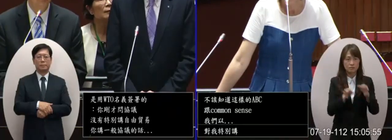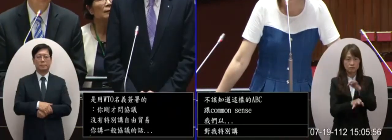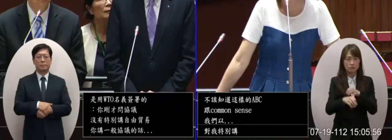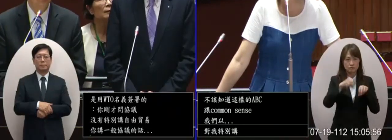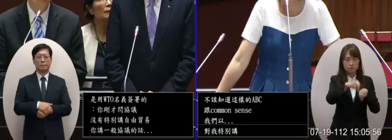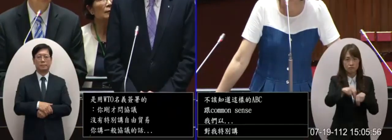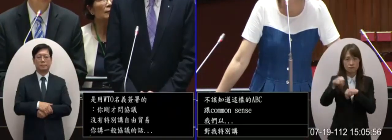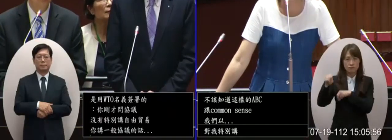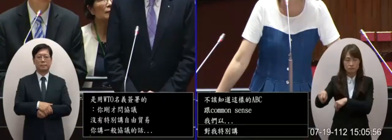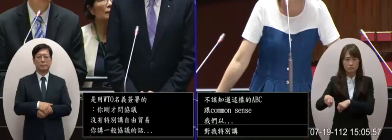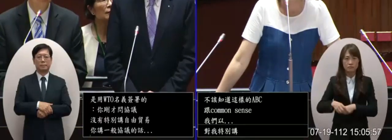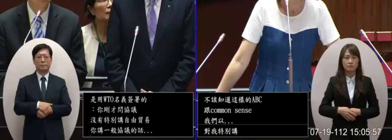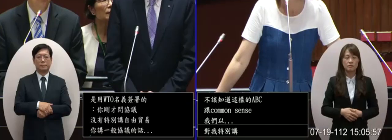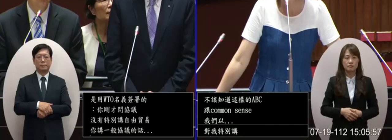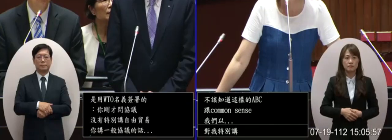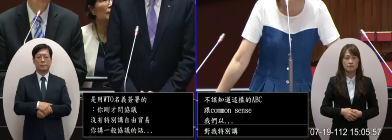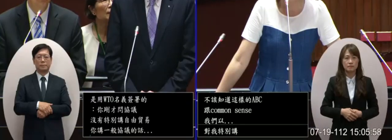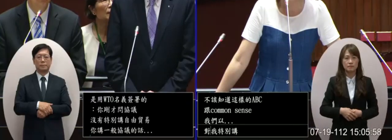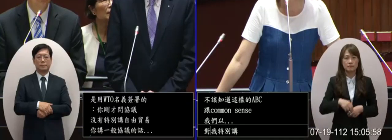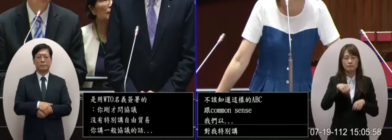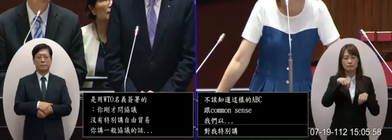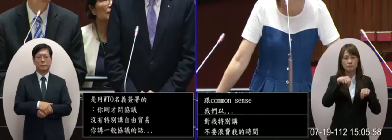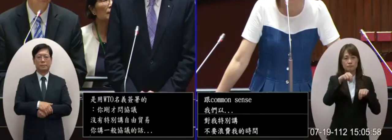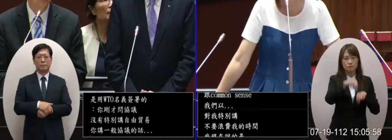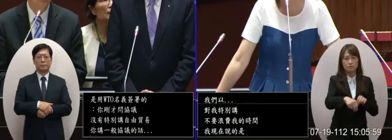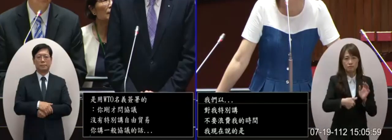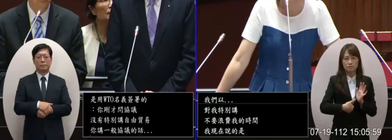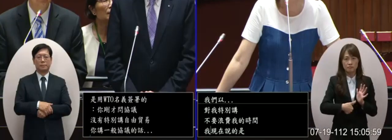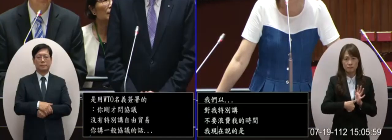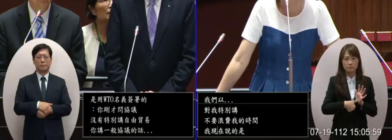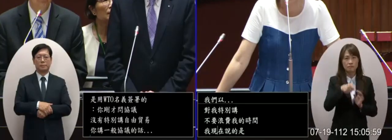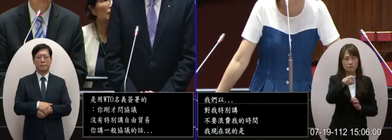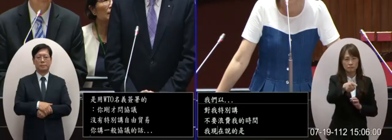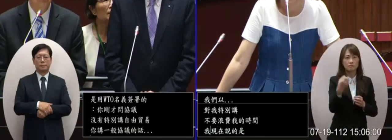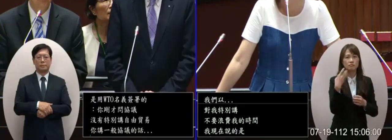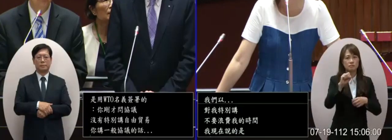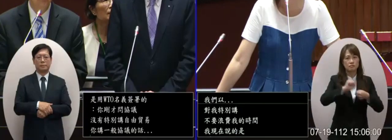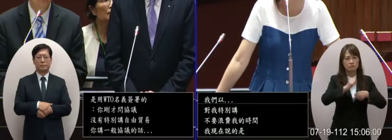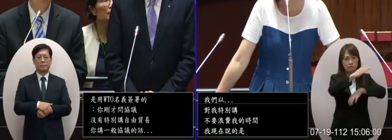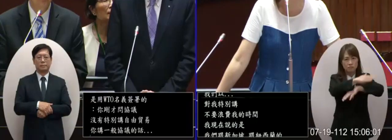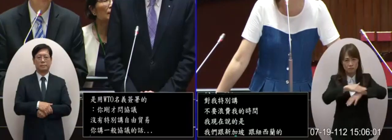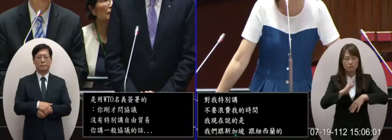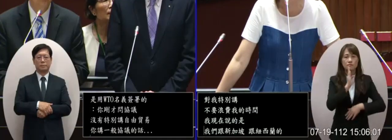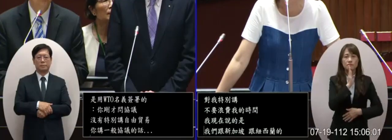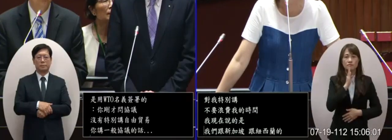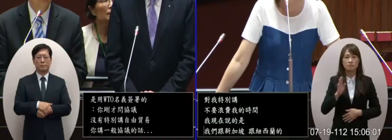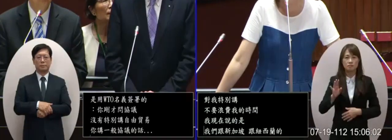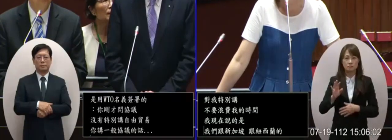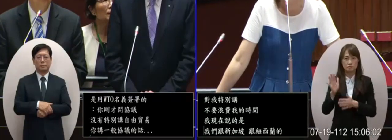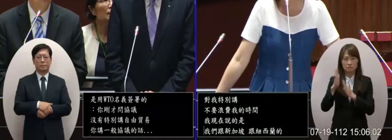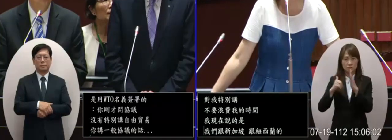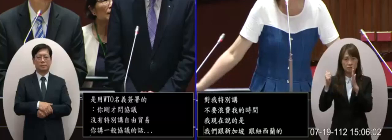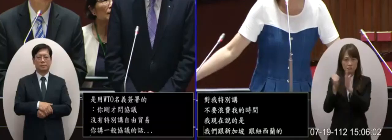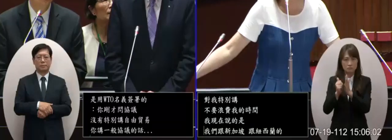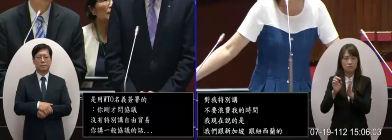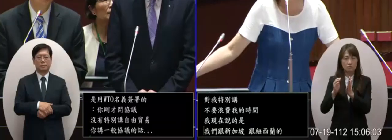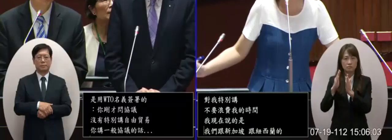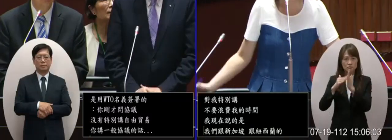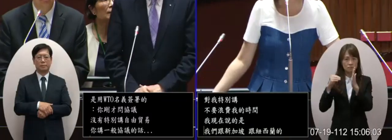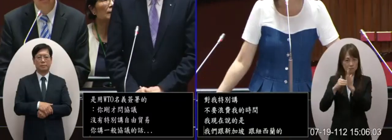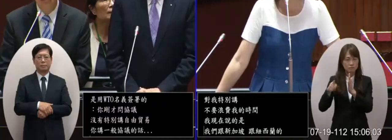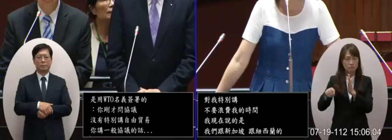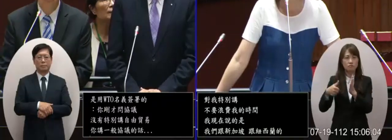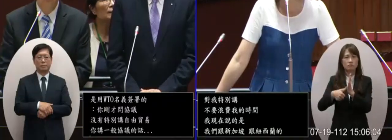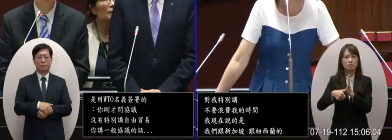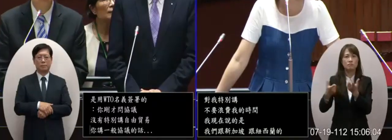定，我们的签署，新加坡是用新加坡，纽西兰用纽西兰。那当然，我